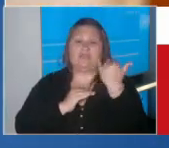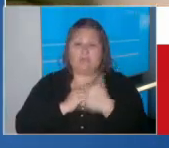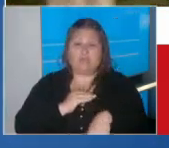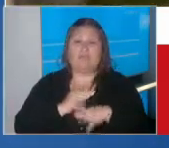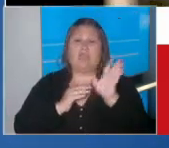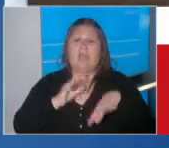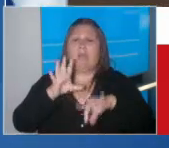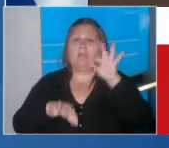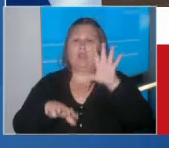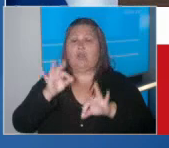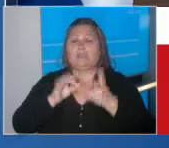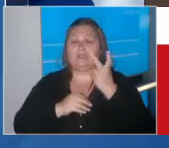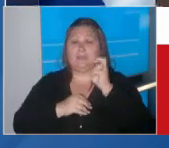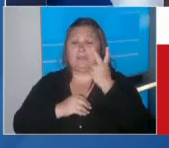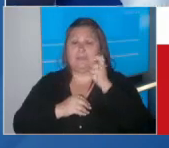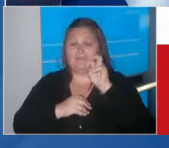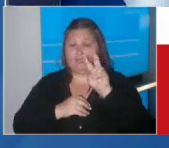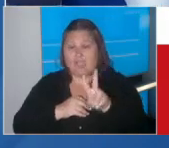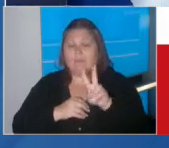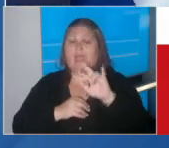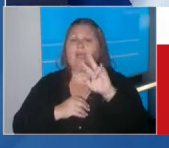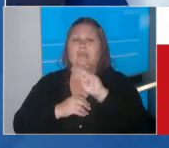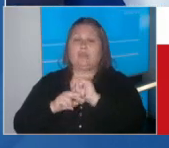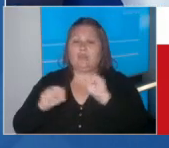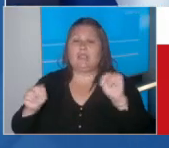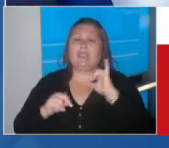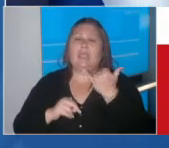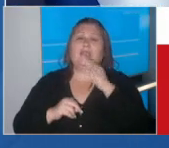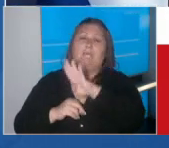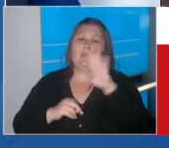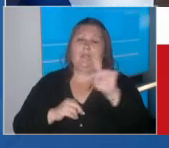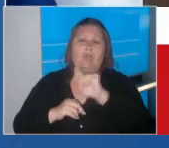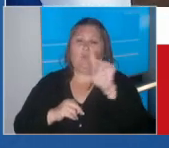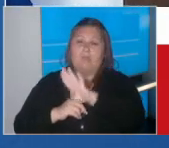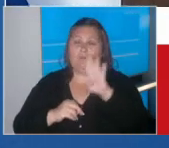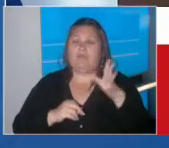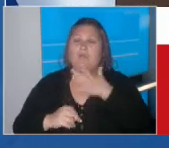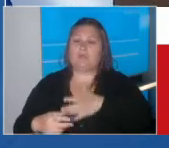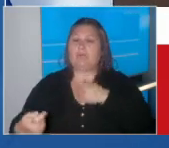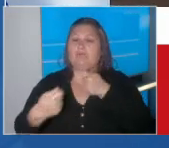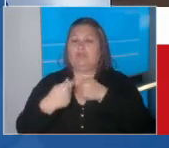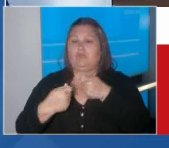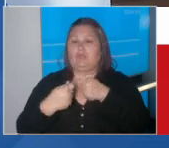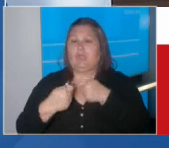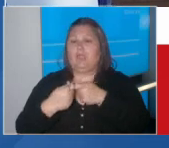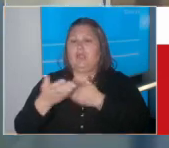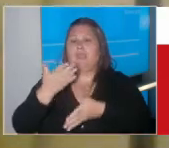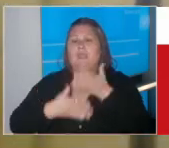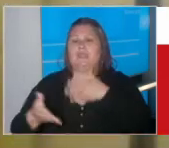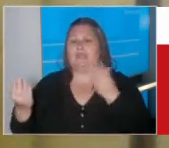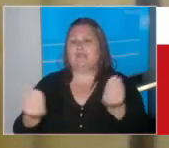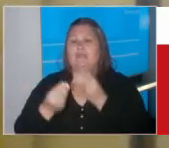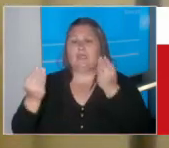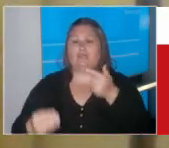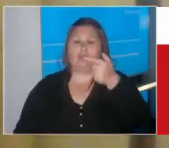בבחירות 2022, הנושא הוא כן נתניהו או לא נתניהו, ואני רוצה ברשותך להתייחס לדברים של